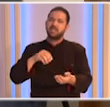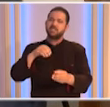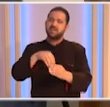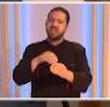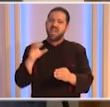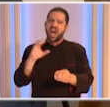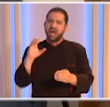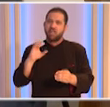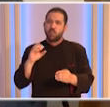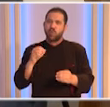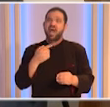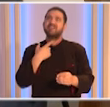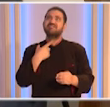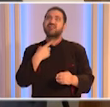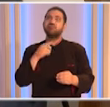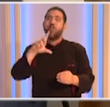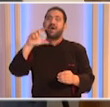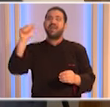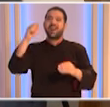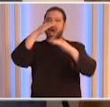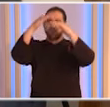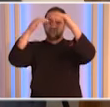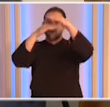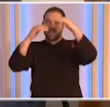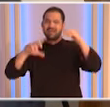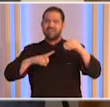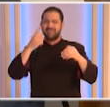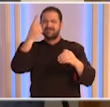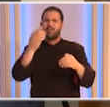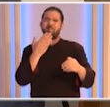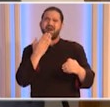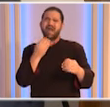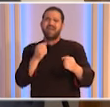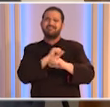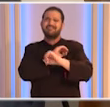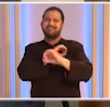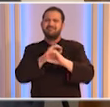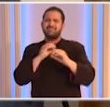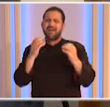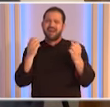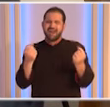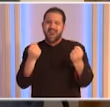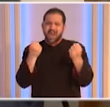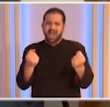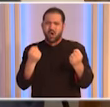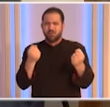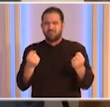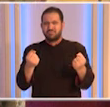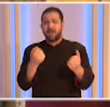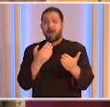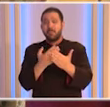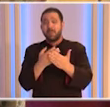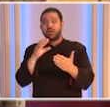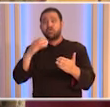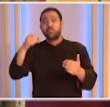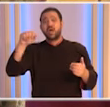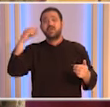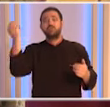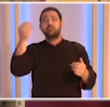încadrează în categoria păcatelor strigătoare la cer. E un păcat foarte grav, pentru